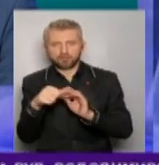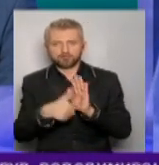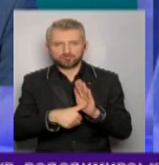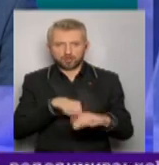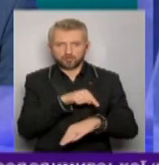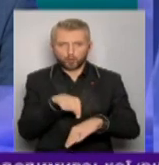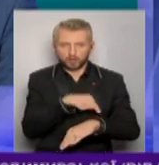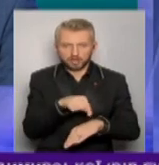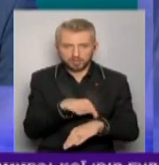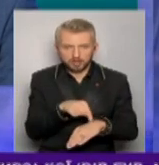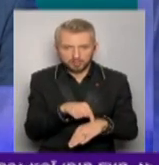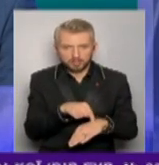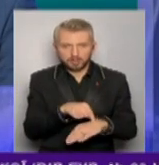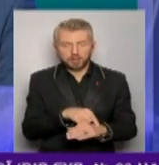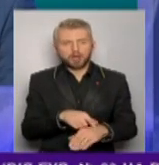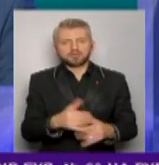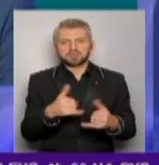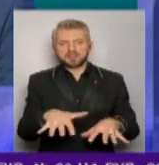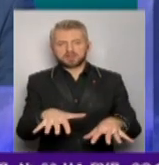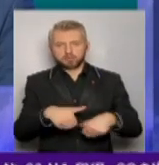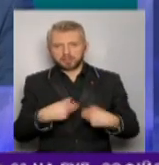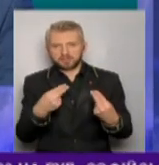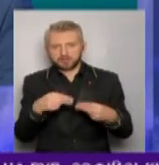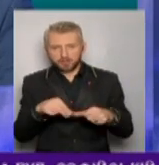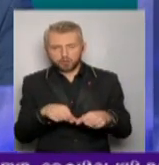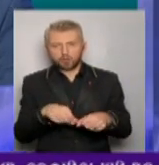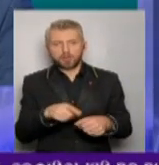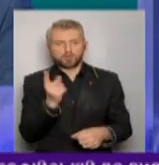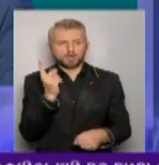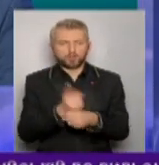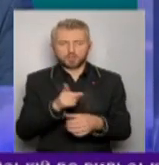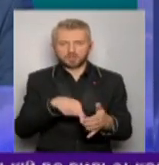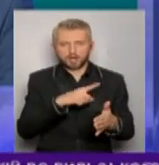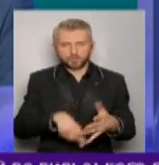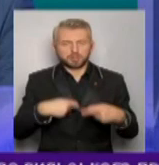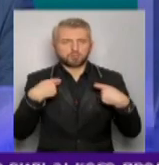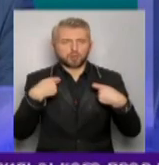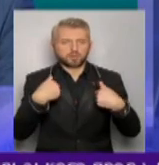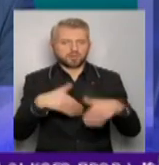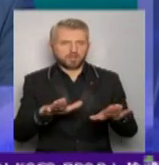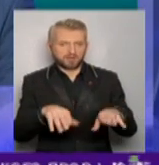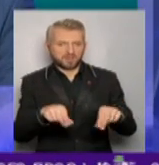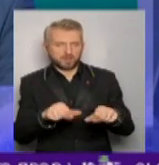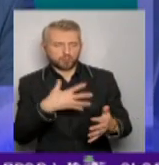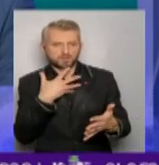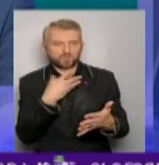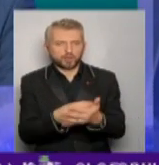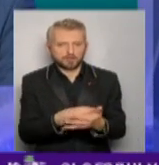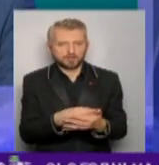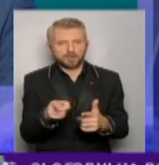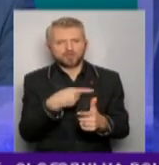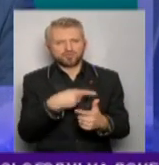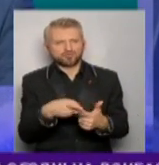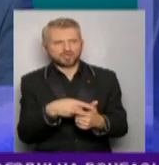годин, заберіться землю, мораторій скасуйте, продайте землю своїм, чи за